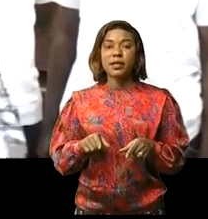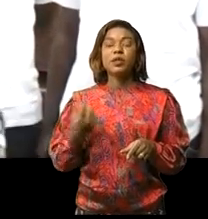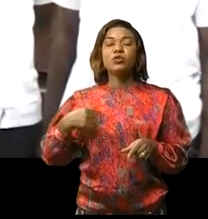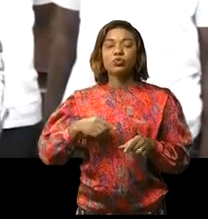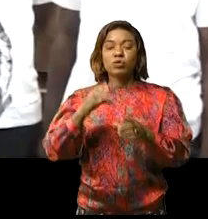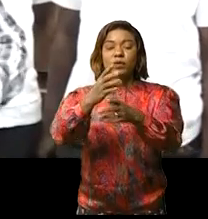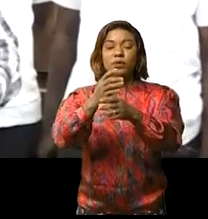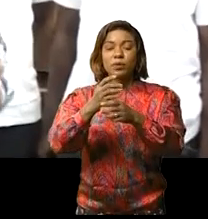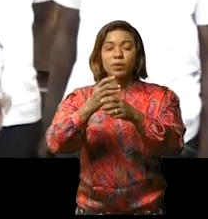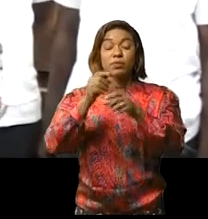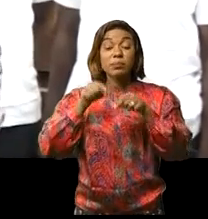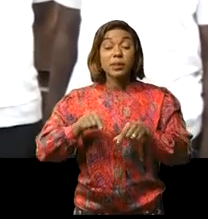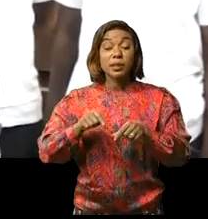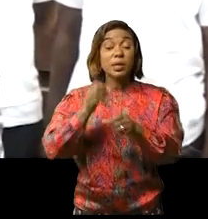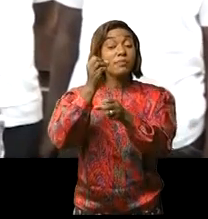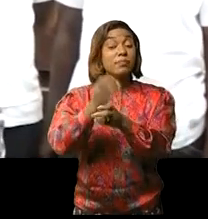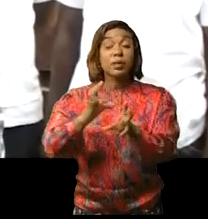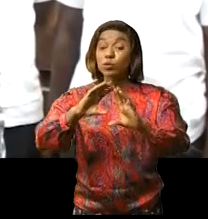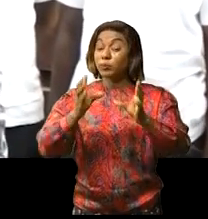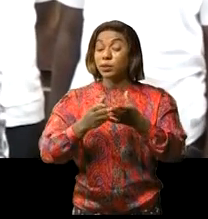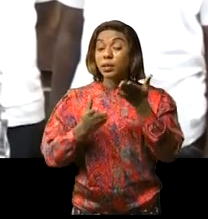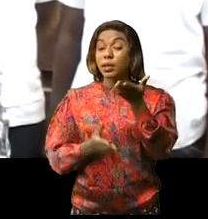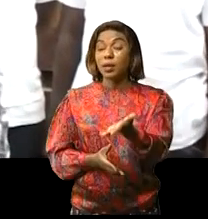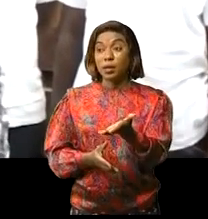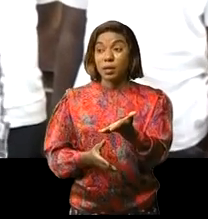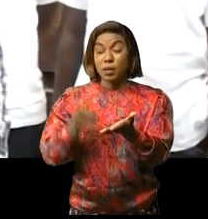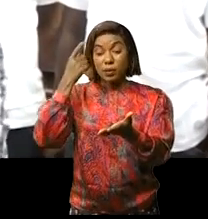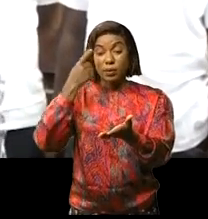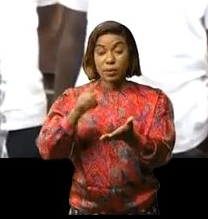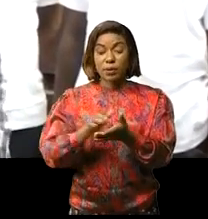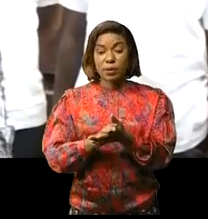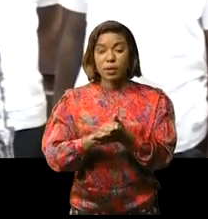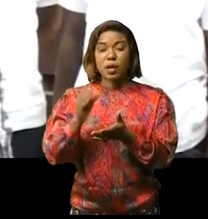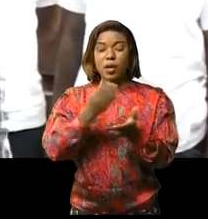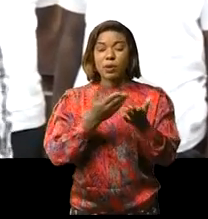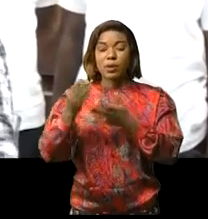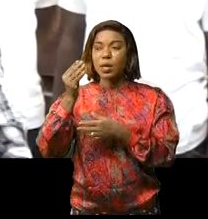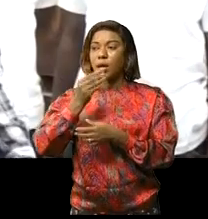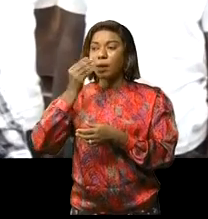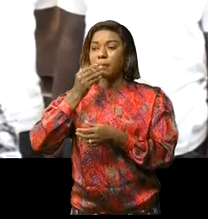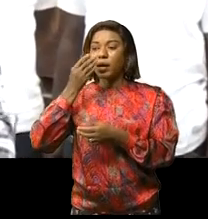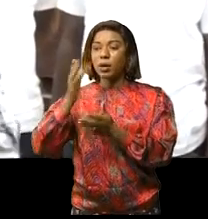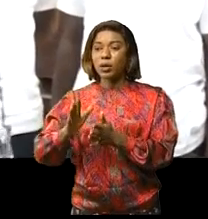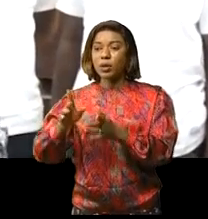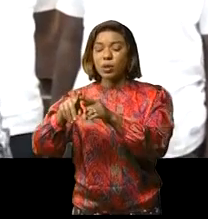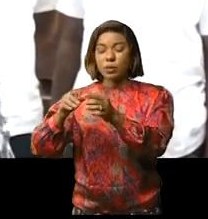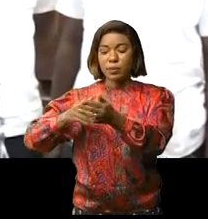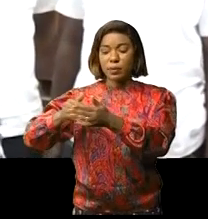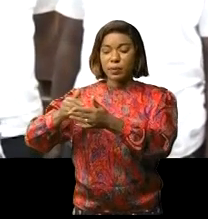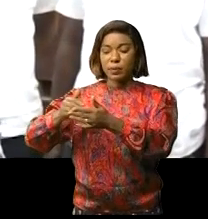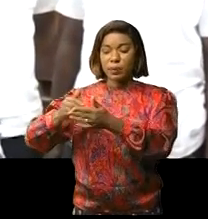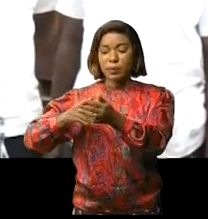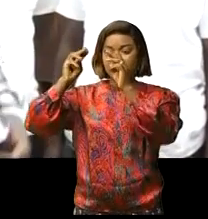comité. Maintenant, nous avons un comité qui pourra être notre porte-parole et représentant auprès du